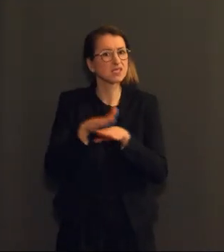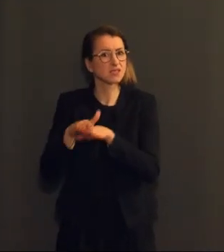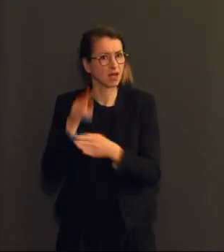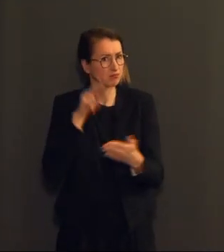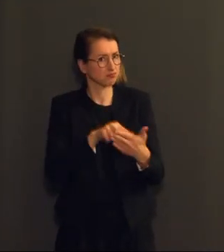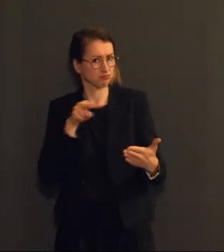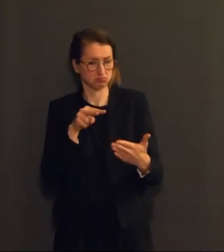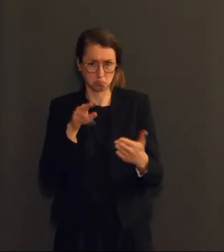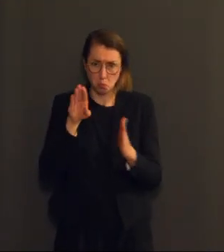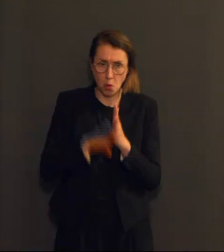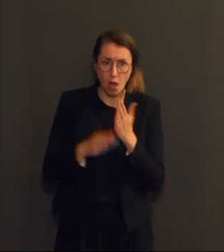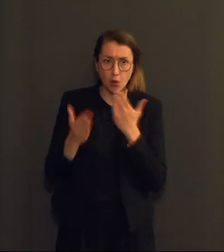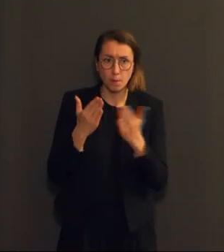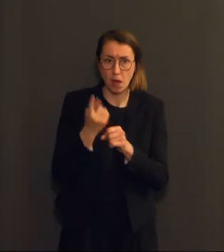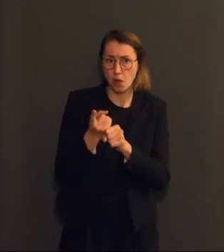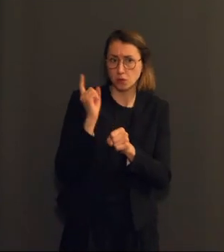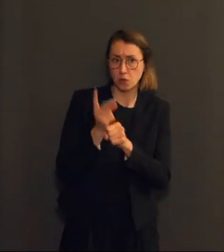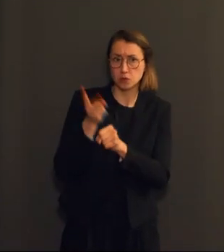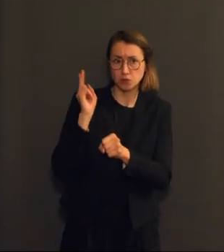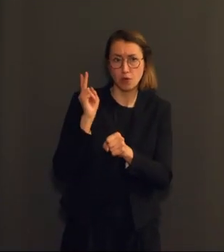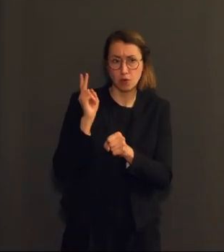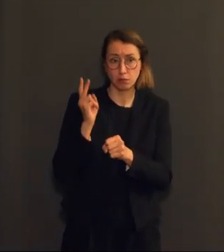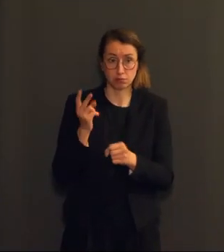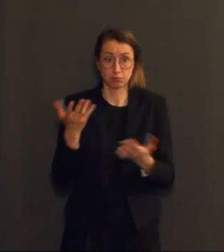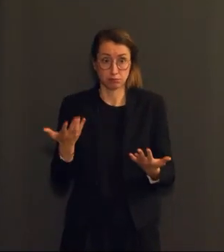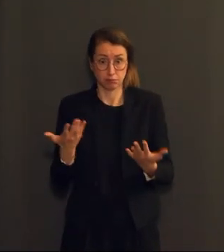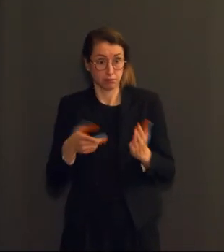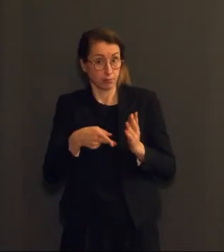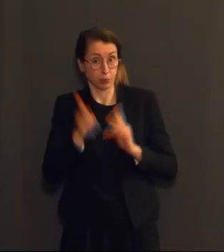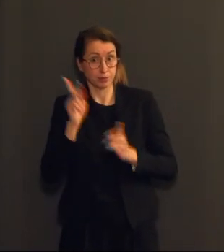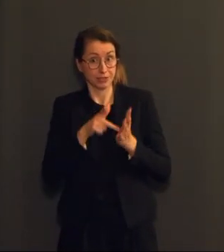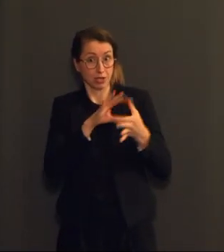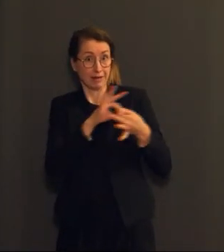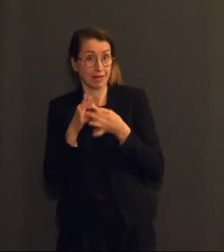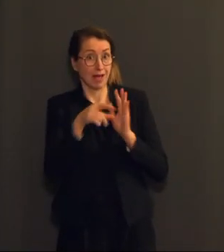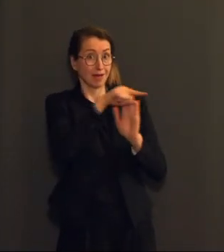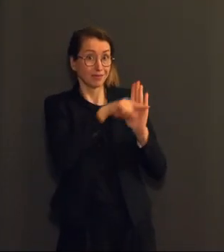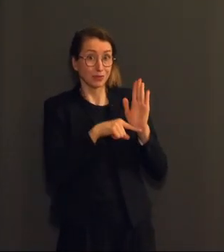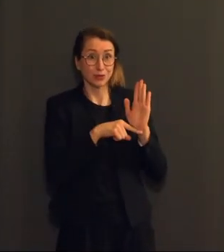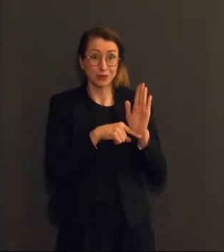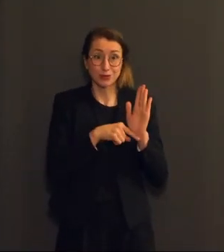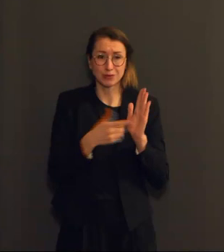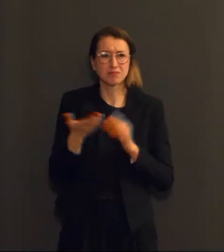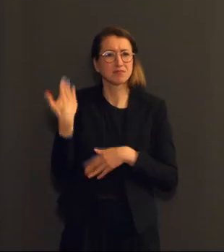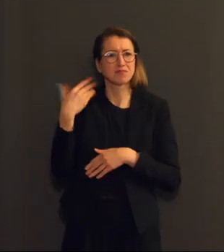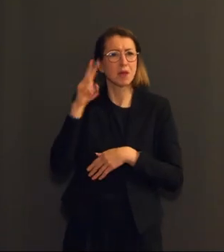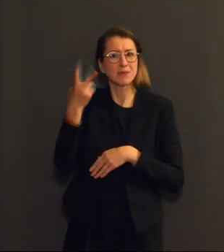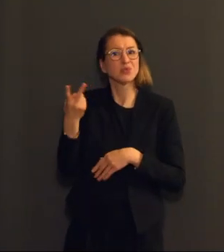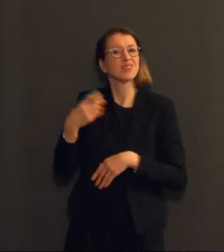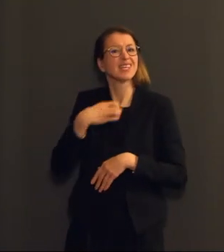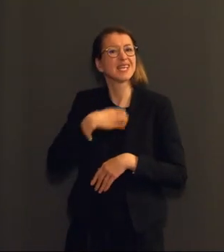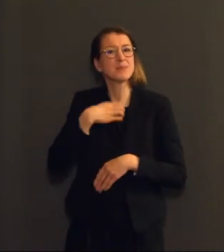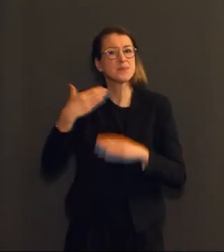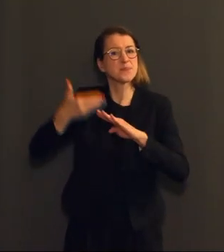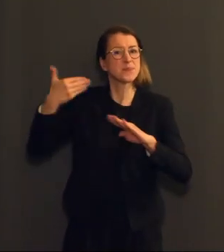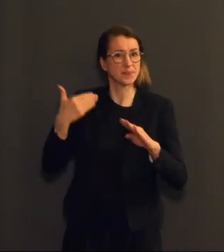le pic annuel de l'épidémie de grippe? Pensez-vous que certaines mesures, comme le port d'un masque, deviendront également la norme pendant les périodes de pic de la